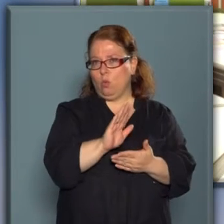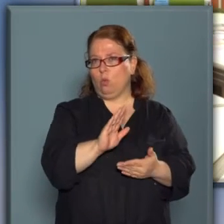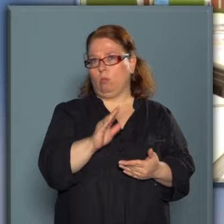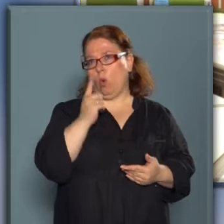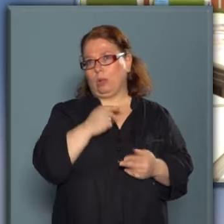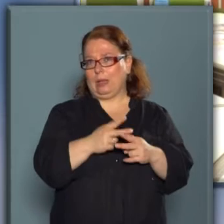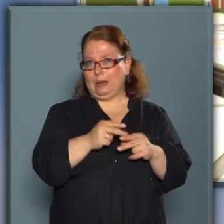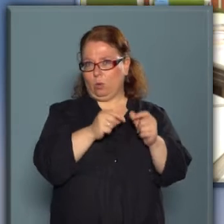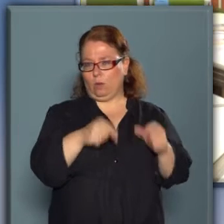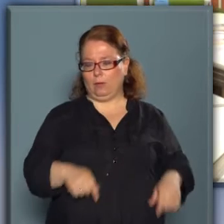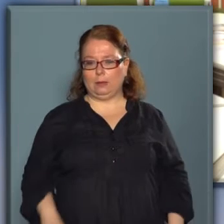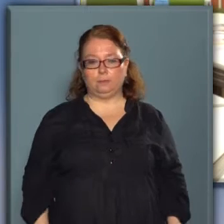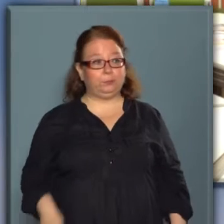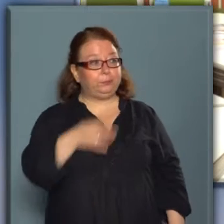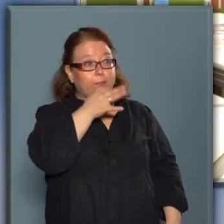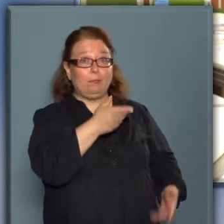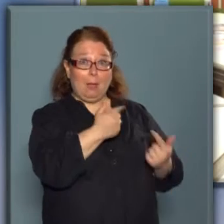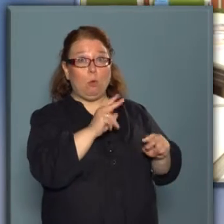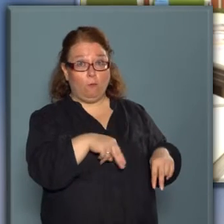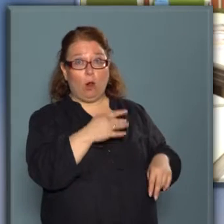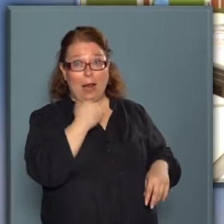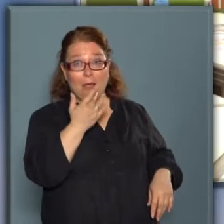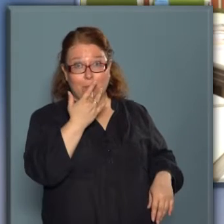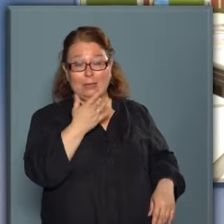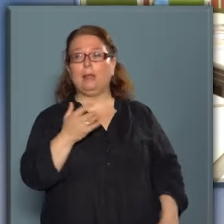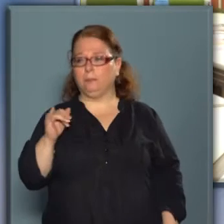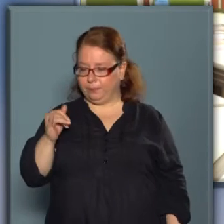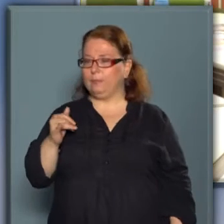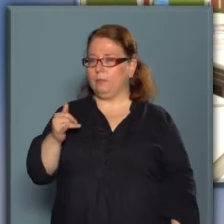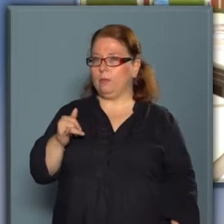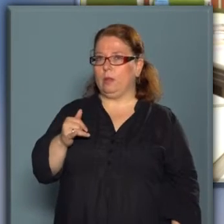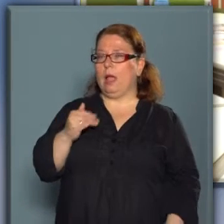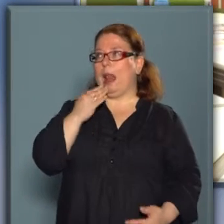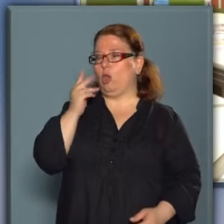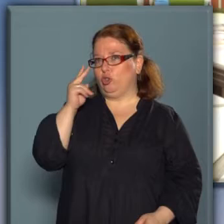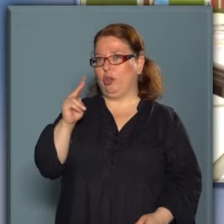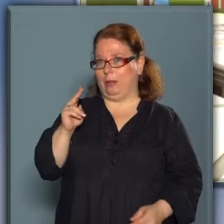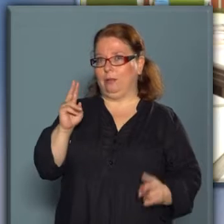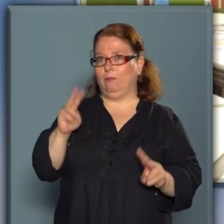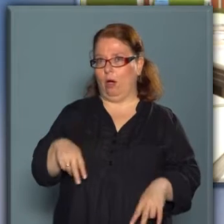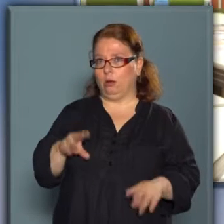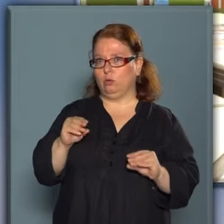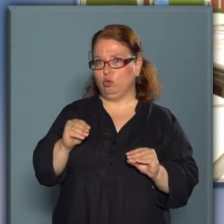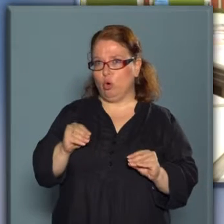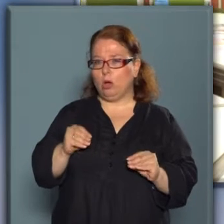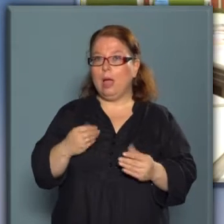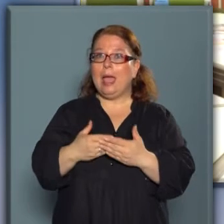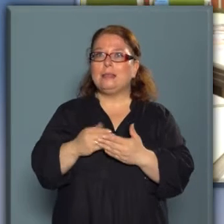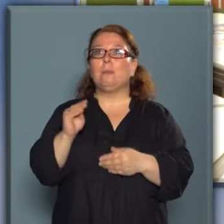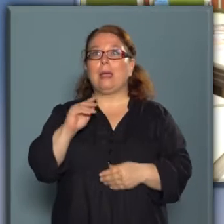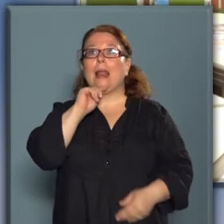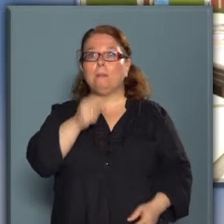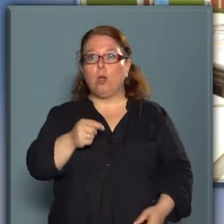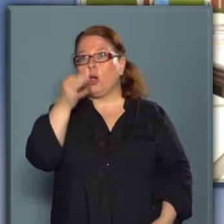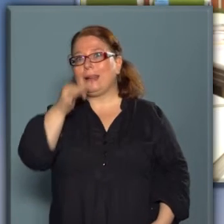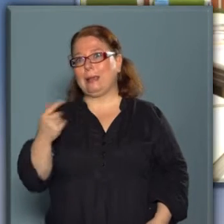néninek a könyvét. Ebből még van elégséges példányszám? Az Ott néni könyvéből hála jó Istennek van, úgyhogy ez megjelent